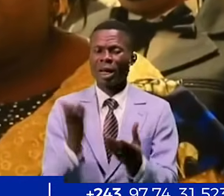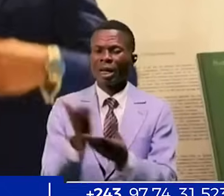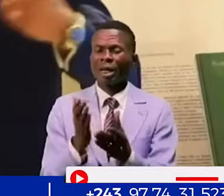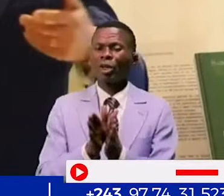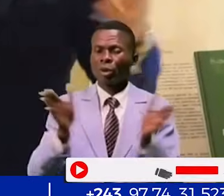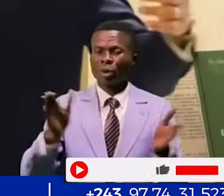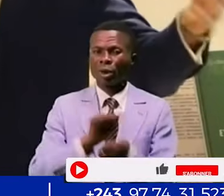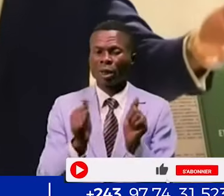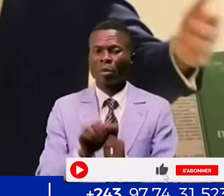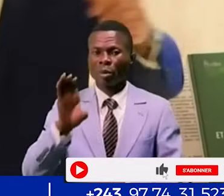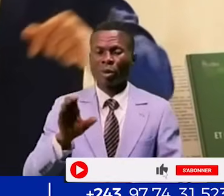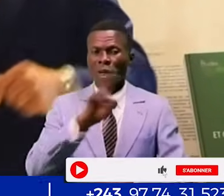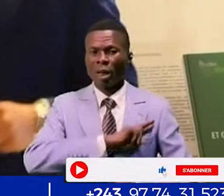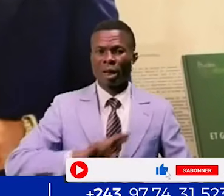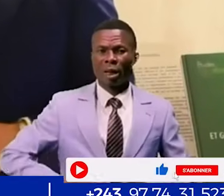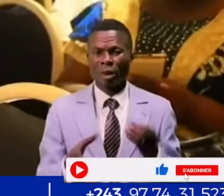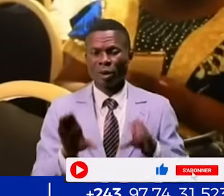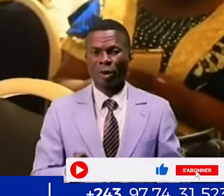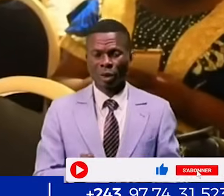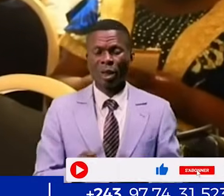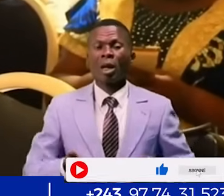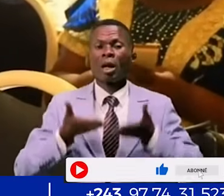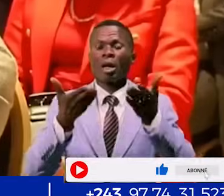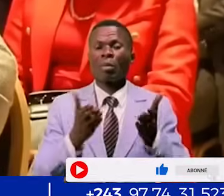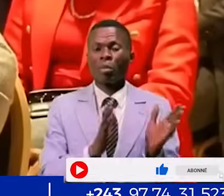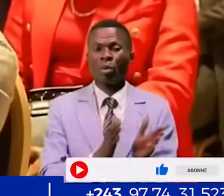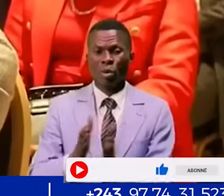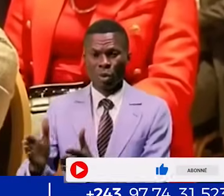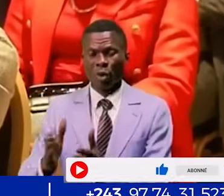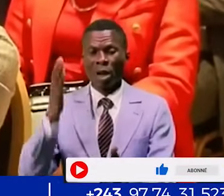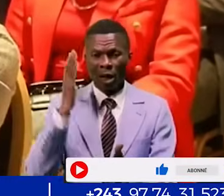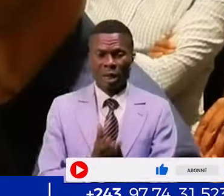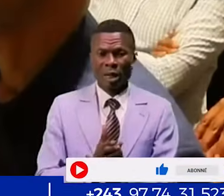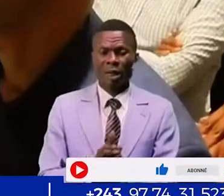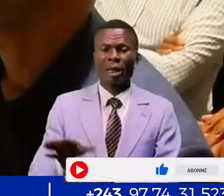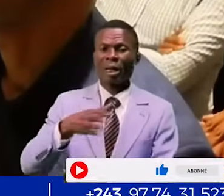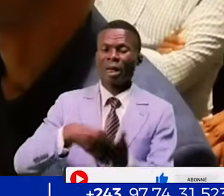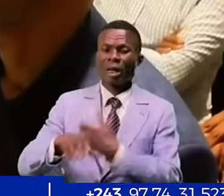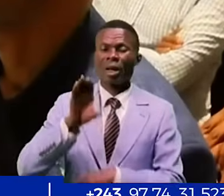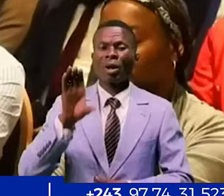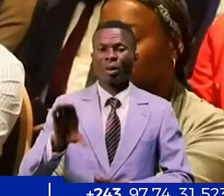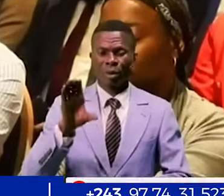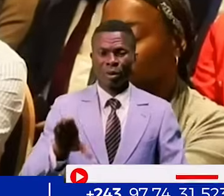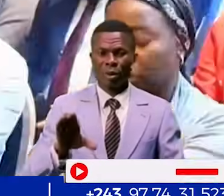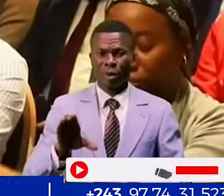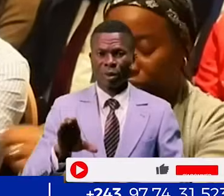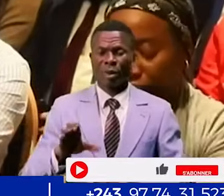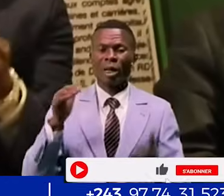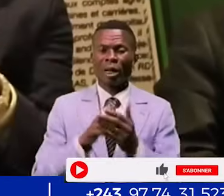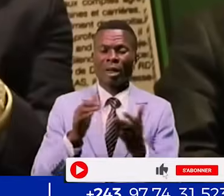globale du secteur bancaire en RDC et cette proposition des dispositifs de lutte contre l'insécurité bancaire et des